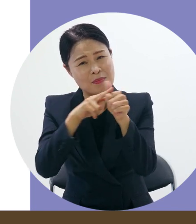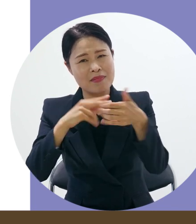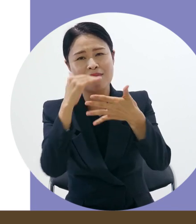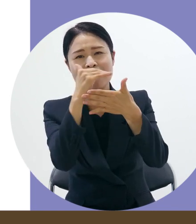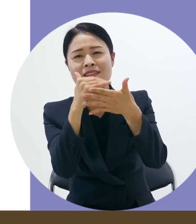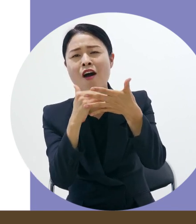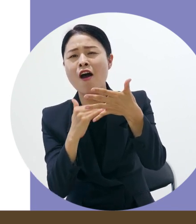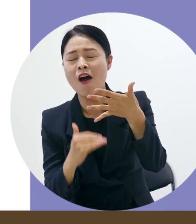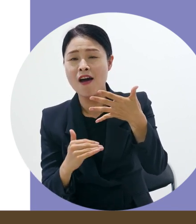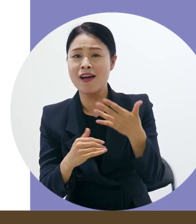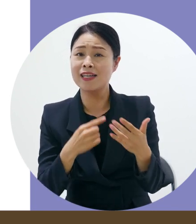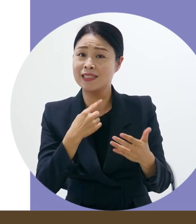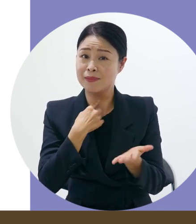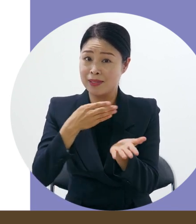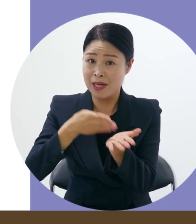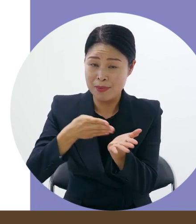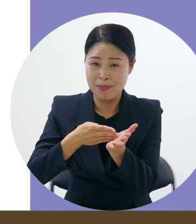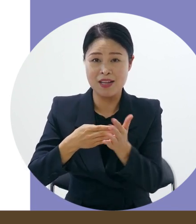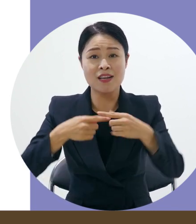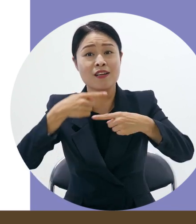있는 서비스입니다.